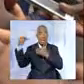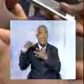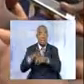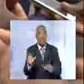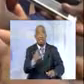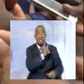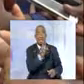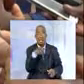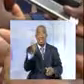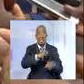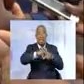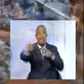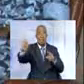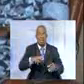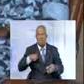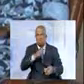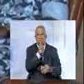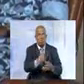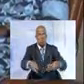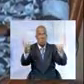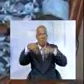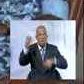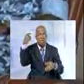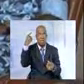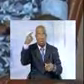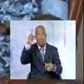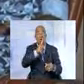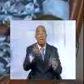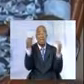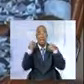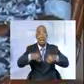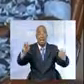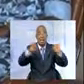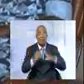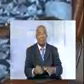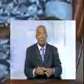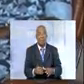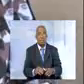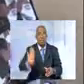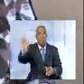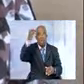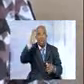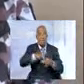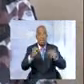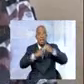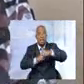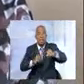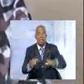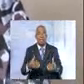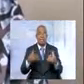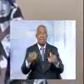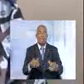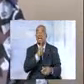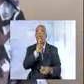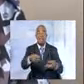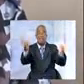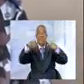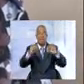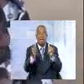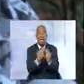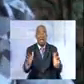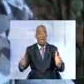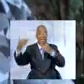sommes venus pour comprendre ce qui s'est passé. Le ministre de la Défense avait à ses côtés le général de division Gervais Kouassi, commandant supérieur de